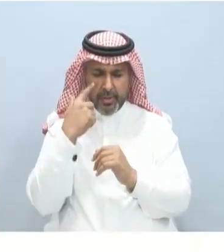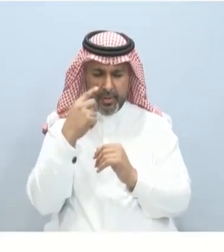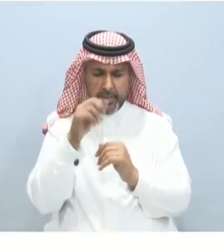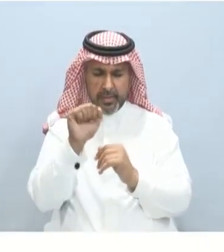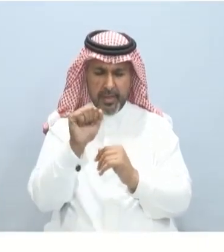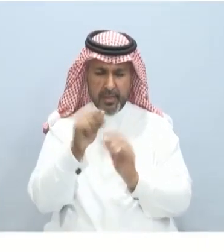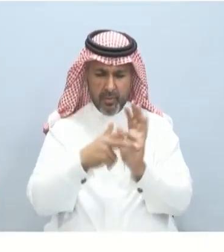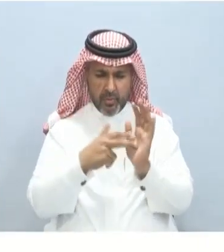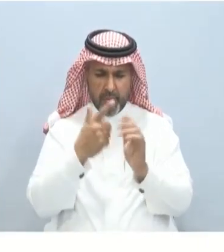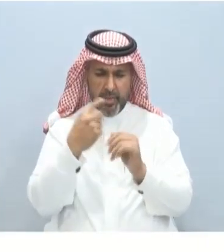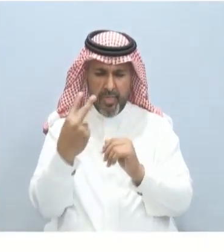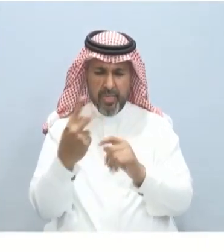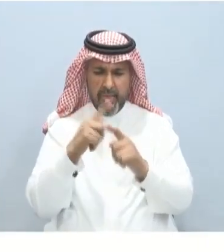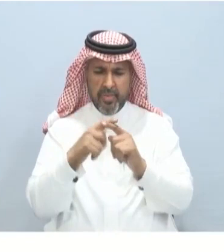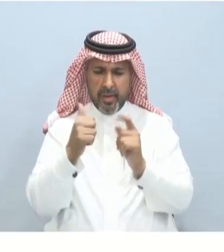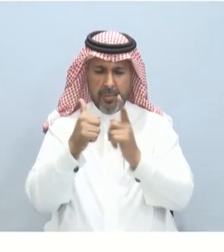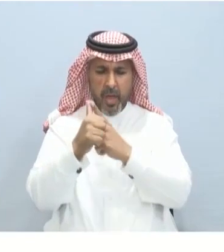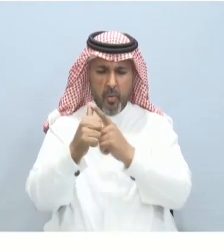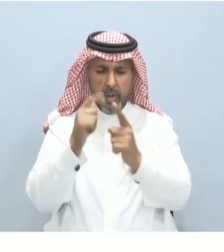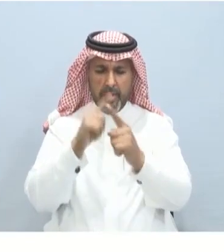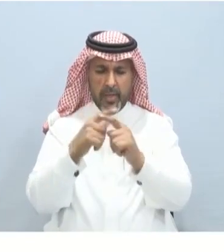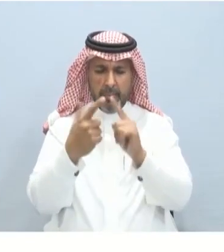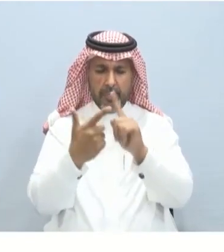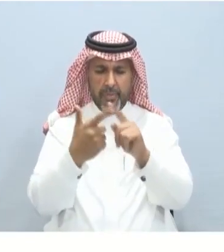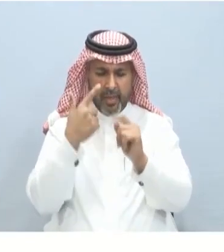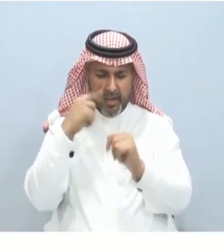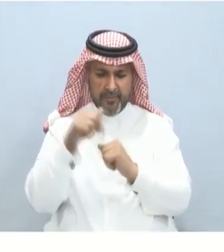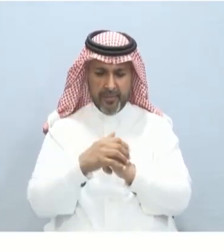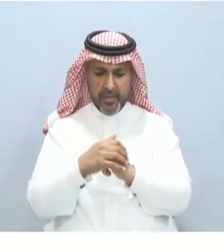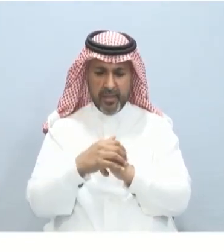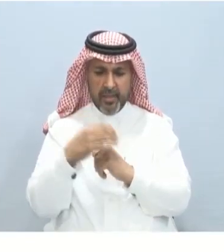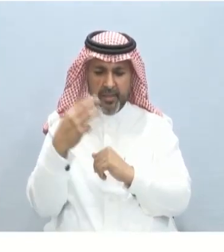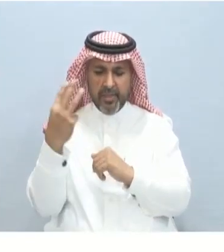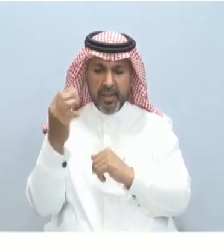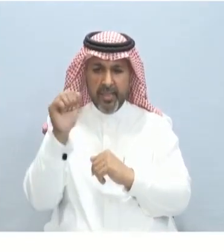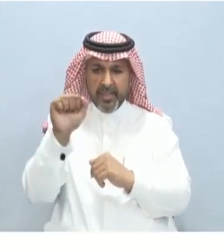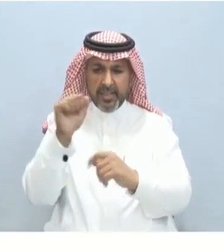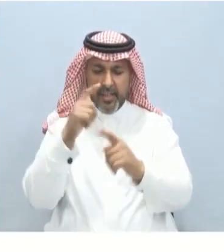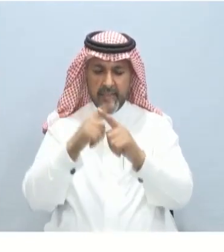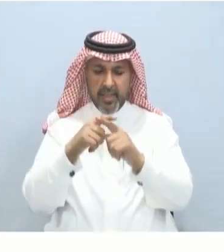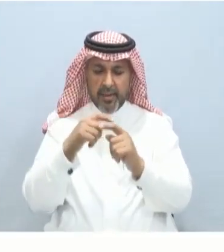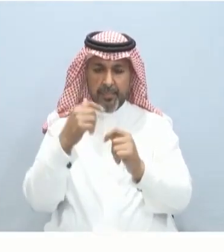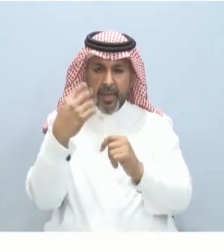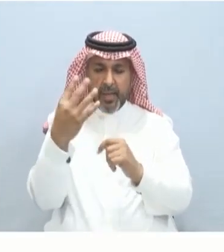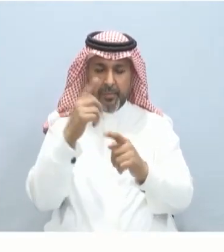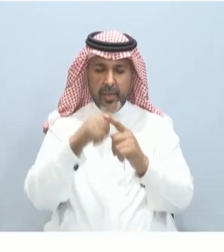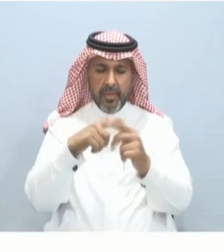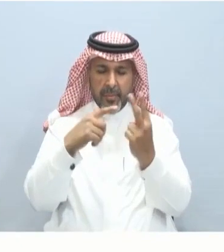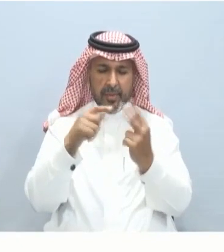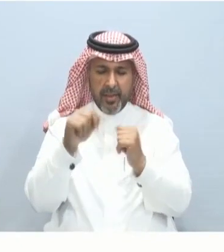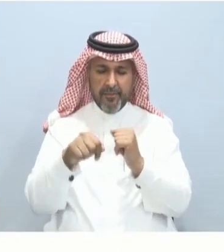اثنين ضرب الاول في الثاني الاول ثلاثه صاد والثاني اربعه اثنين ضرب الثلاثه صاد ضرب الاربعه